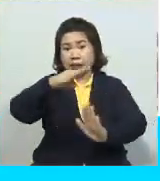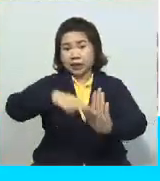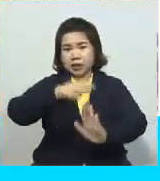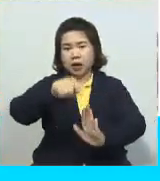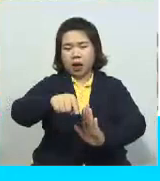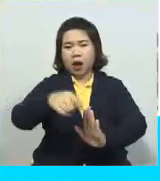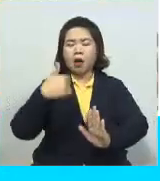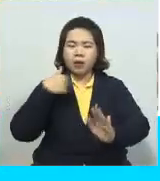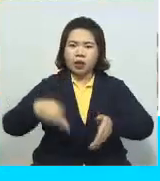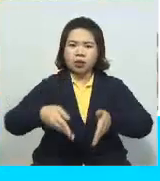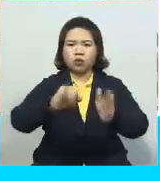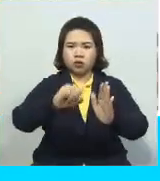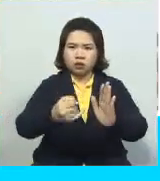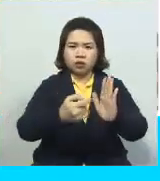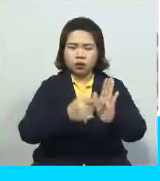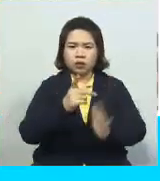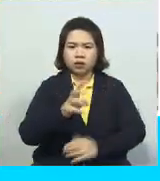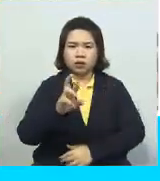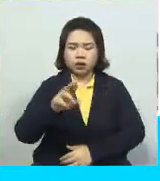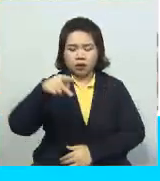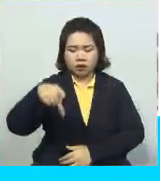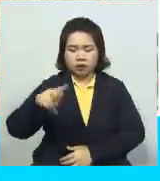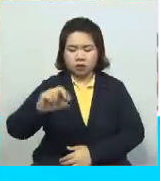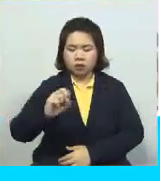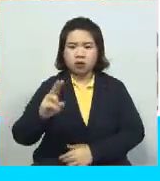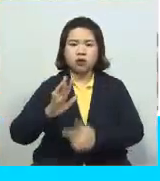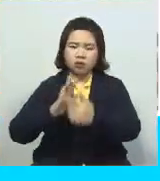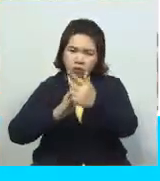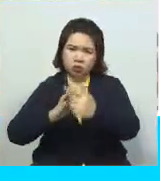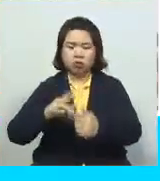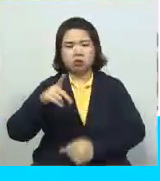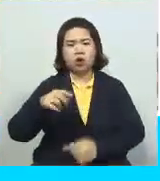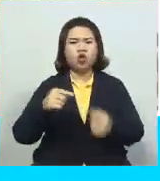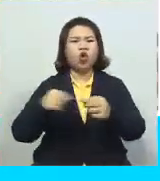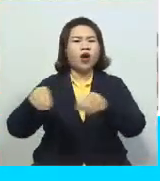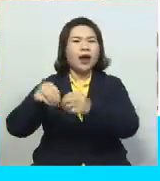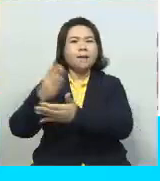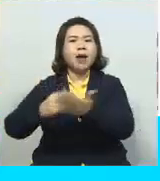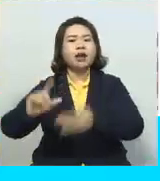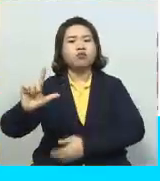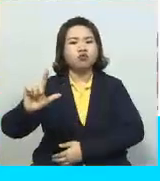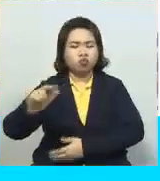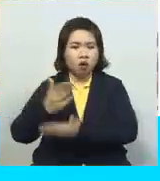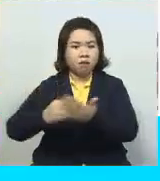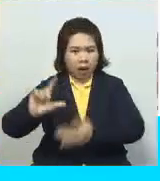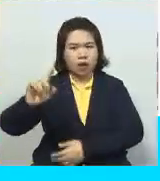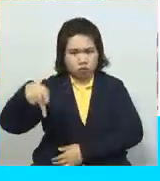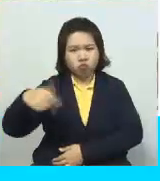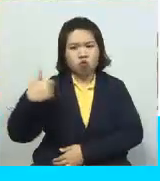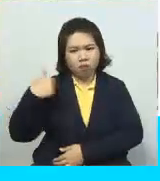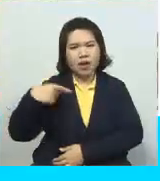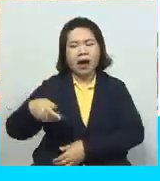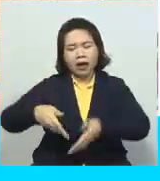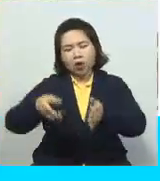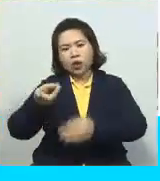จะมีถนนจักรพงษ์ถนนพระสุเมรุถนนตะนาวถนนดินสอถนนไกลศรีถนนตานีถนนข้าวสาร